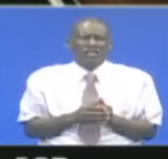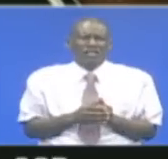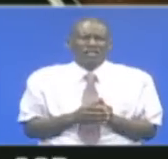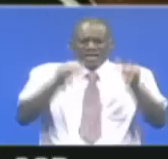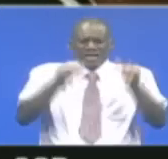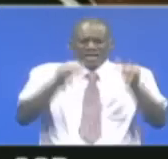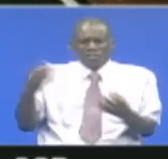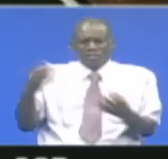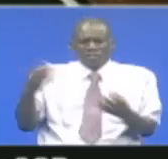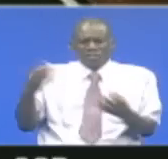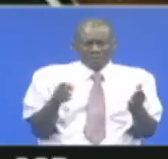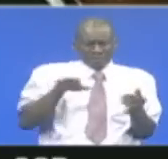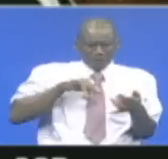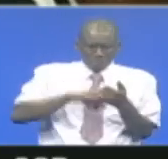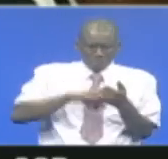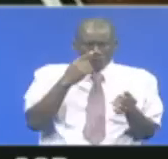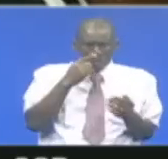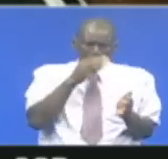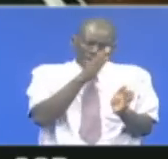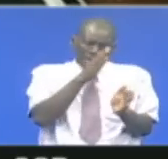Na nikamtengenezea pahali